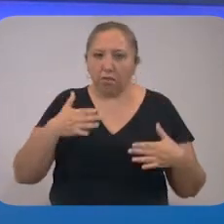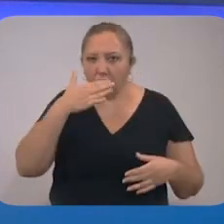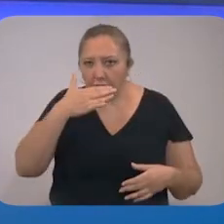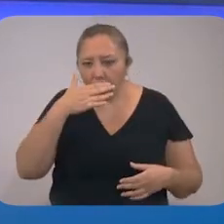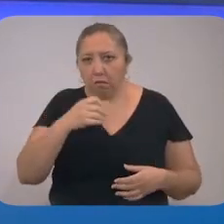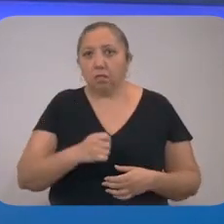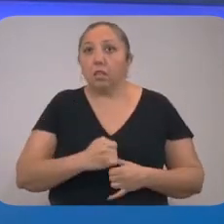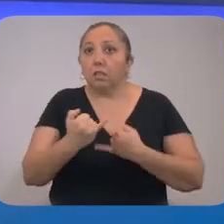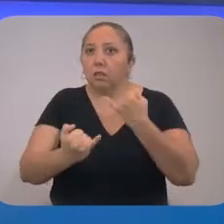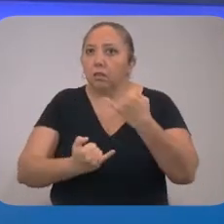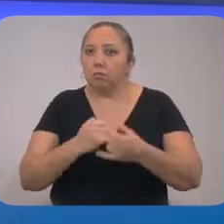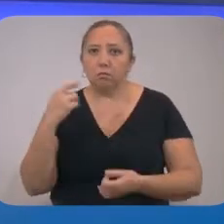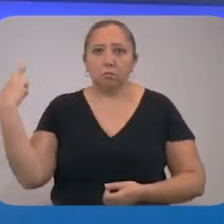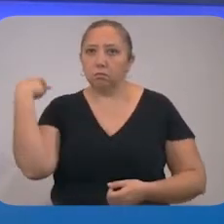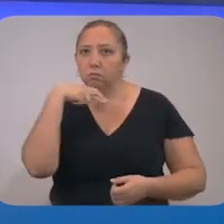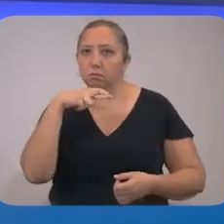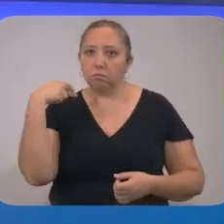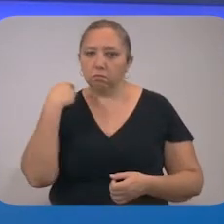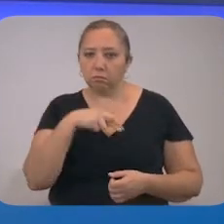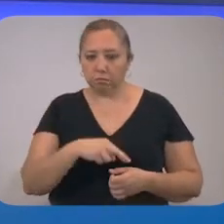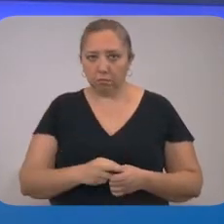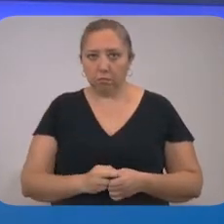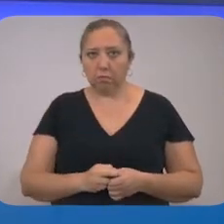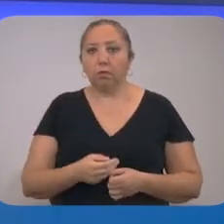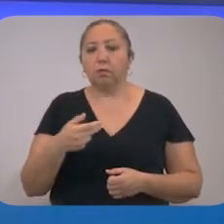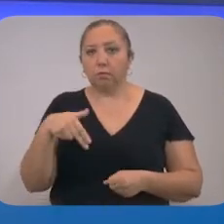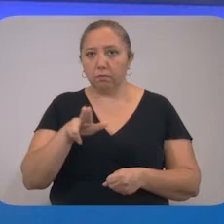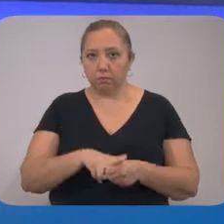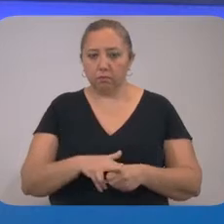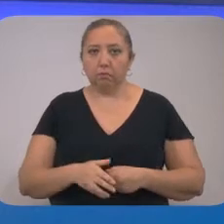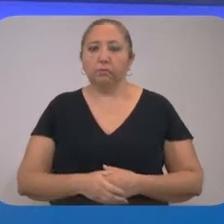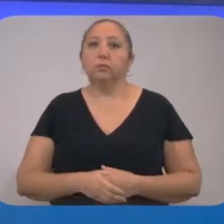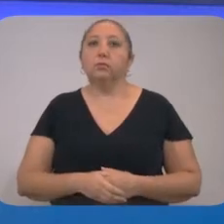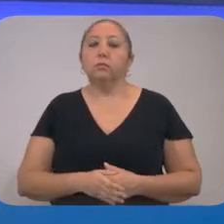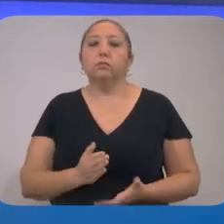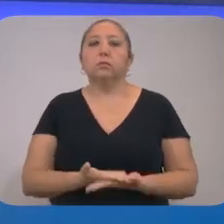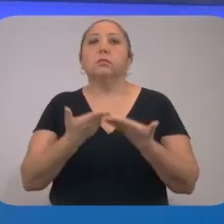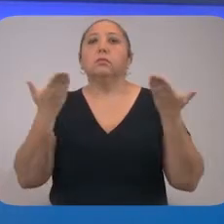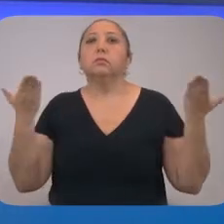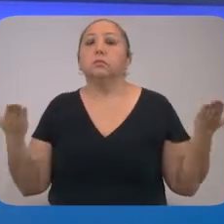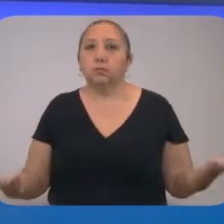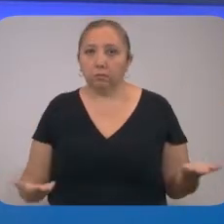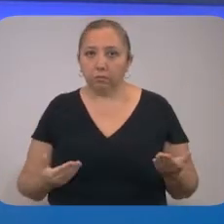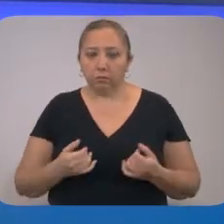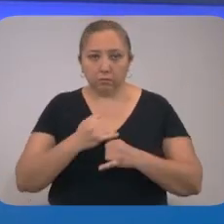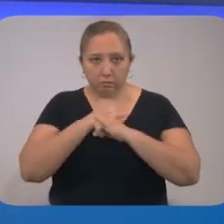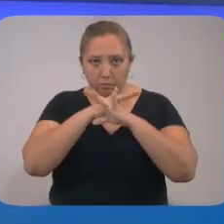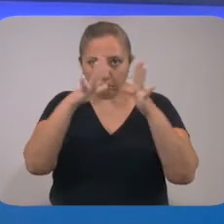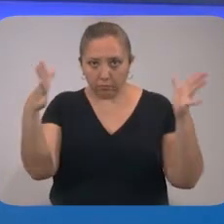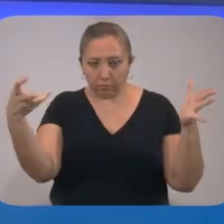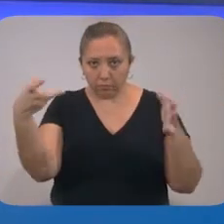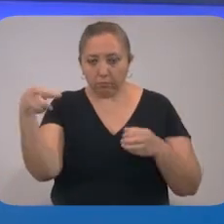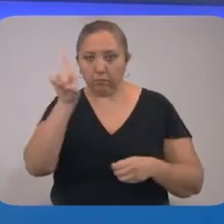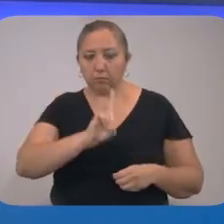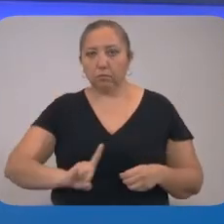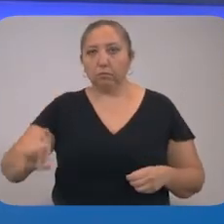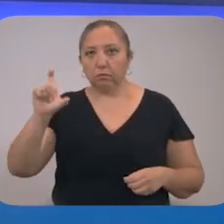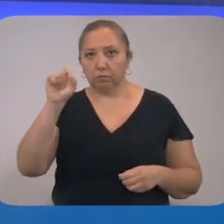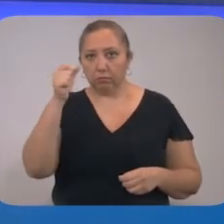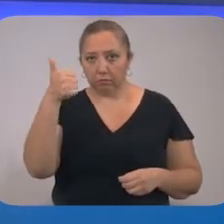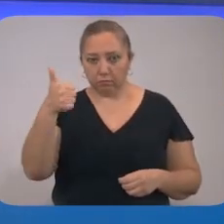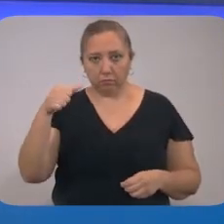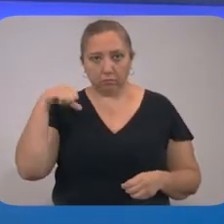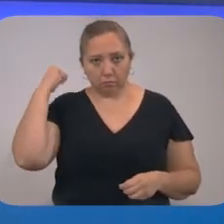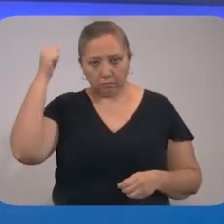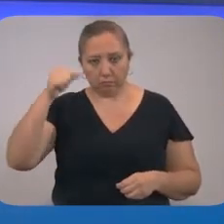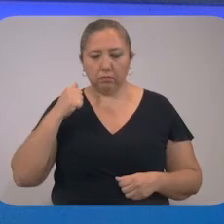Sokuchukik, 331 juntulul kohano. 246 Tucajil, Jo. 16 Tucajil,